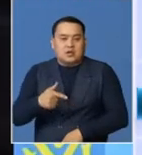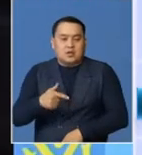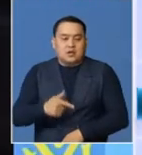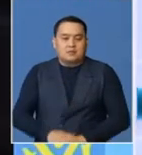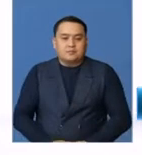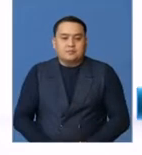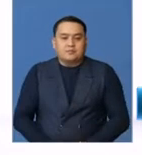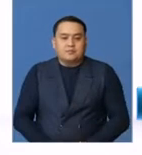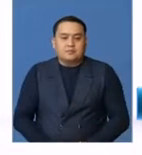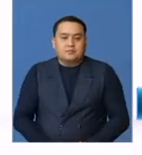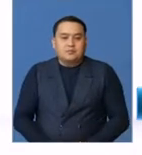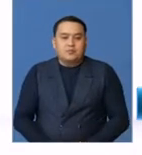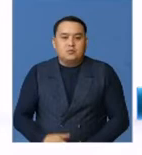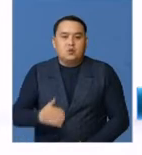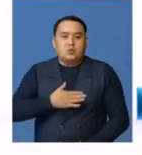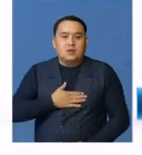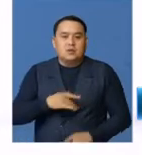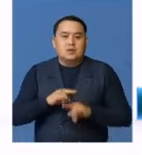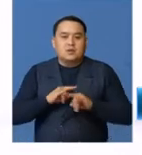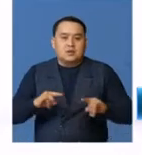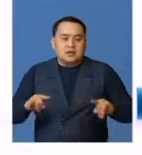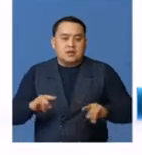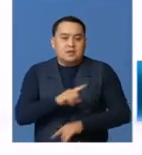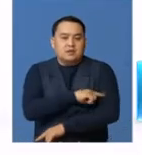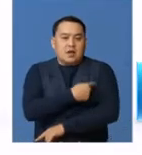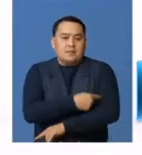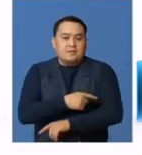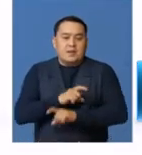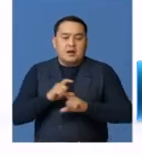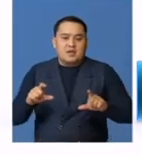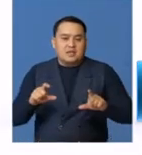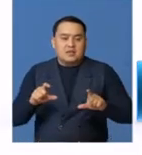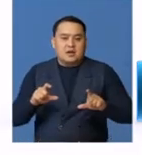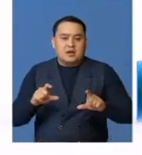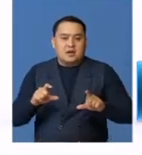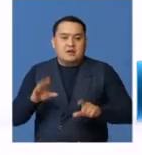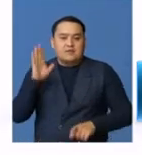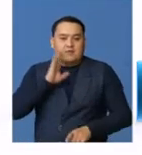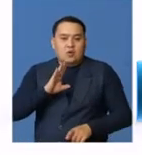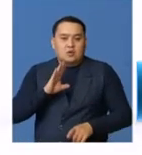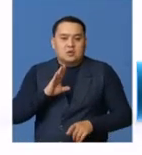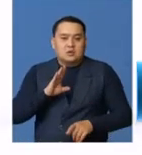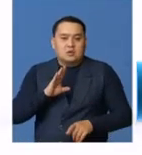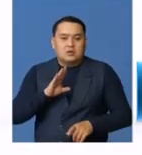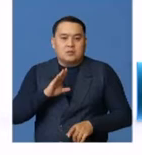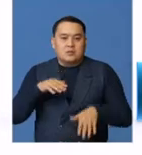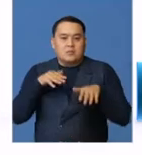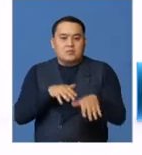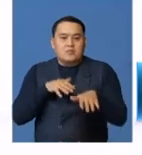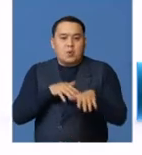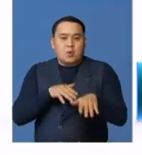он. У меня находится и детская больница многопрофильная. Это грунтовые воды, и весной со стороны Талгара полностью